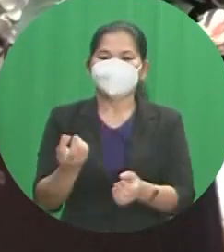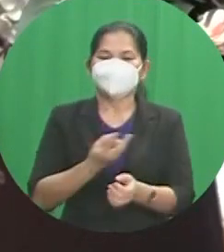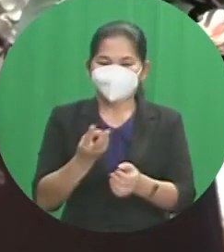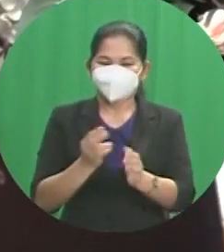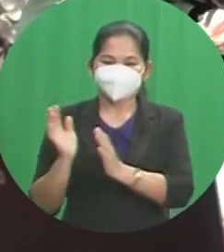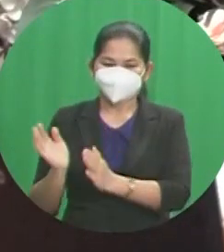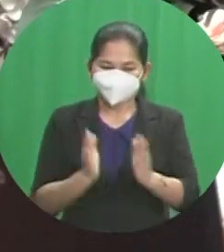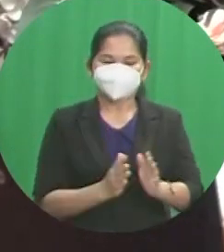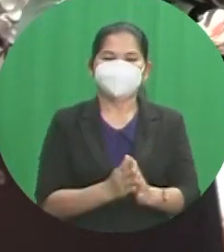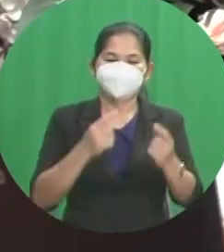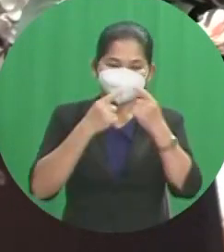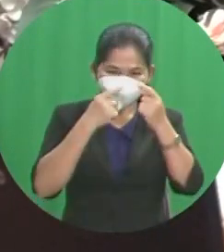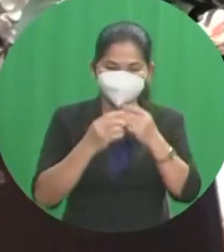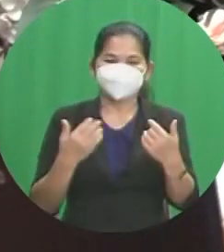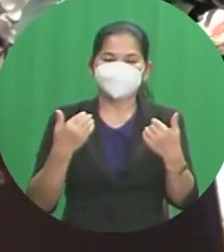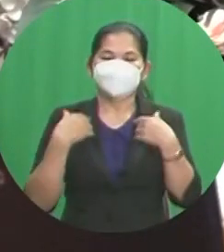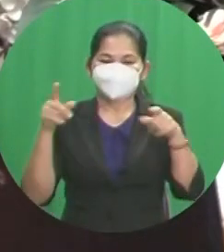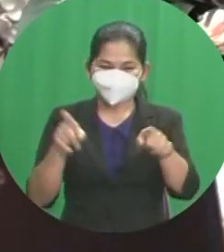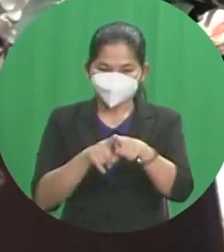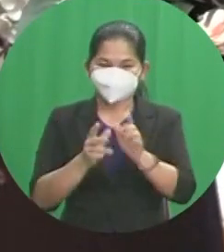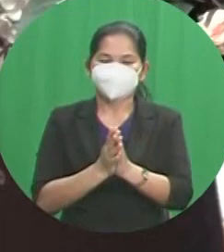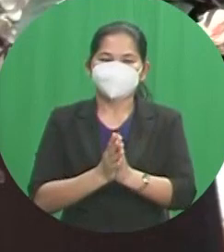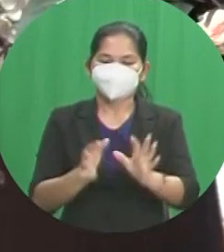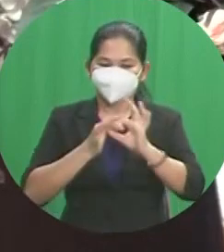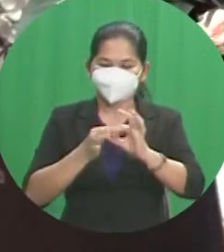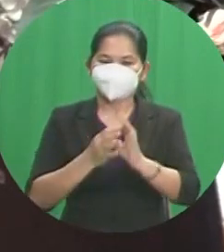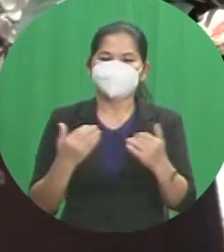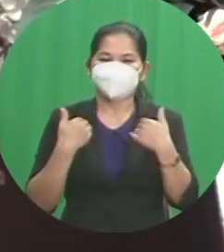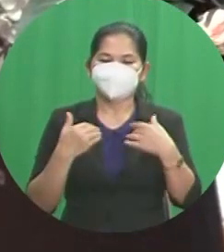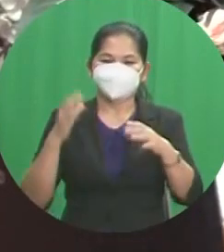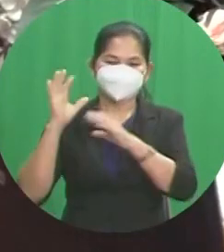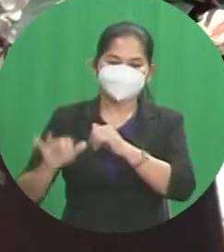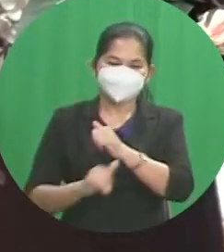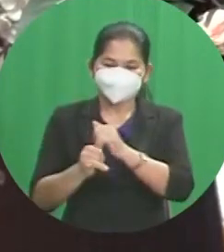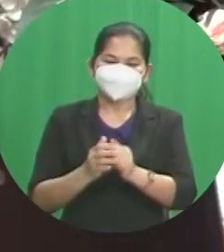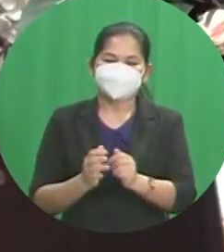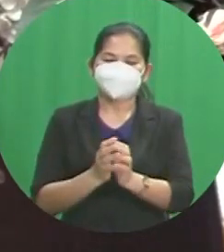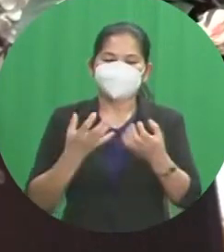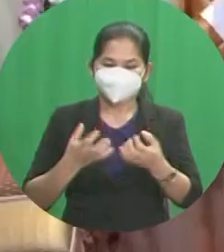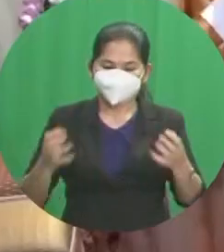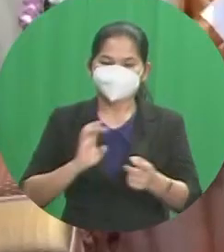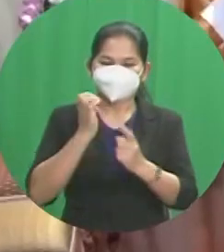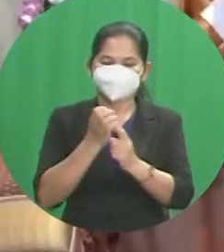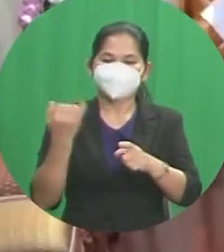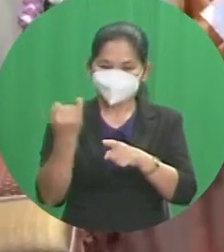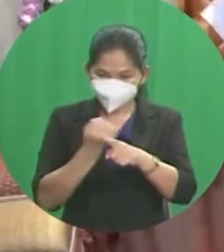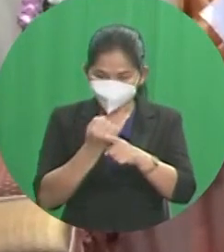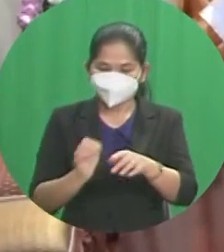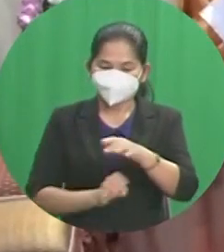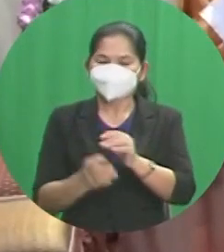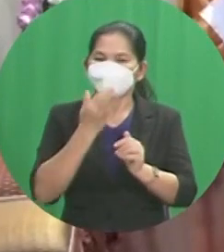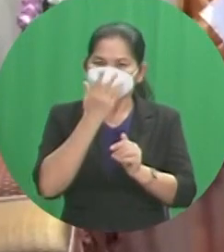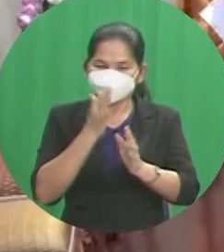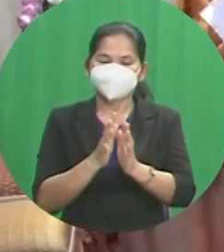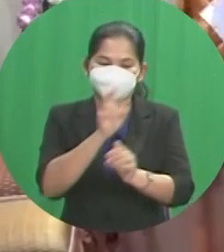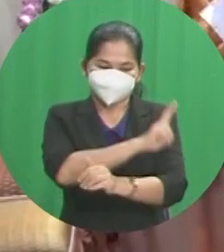ដើម្បីរៀបចំកិច្ចសន្ទនាជាមួយនឹងវិស័យពាក់ព័ន្ធដូចជាវិស័យកសិកម្មបរិស្ថានឧស្សាហកម្មធនធានទឹក